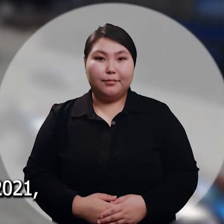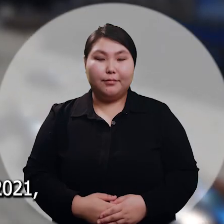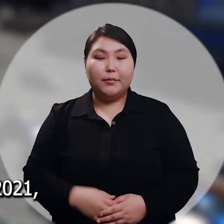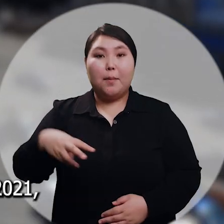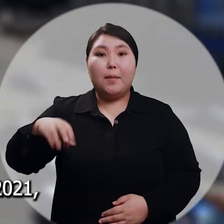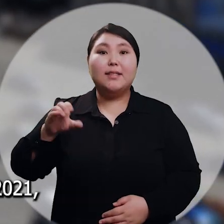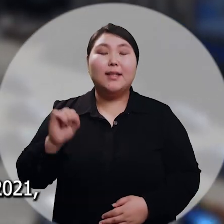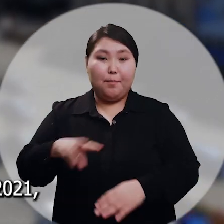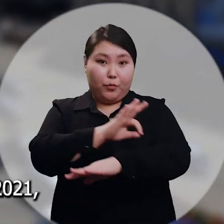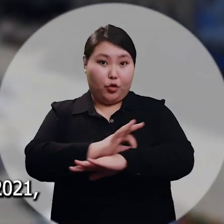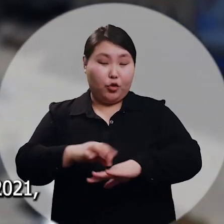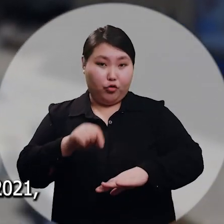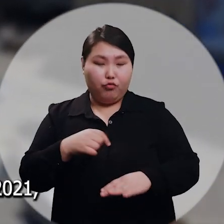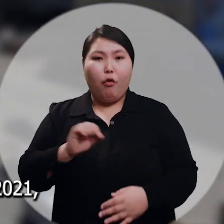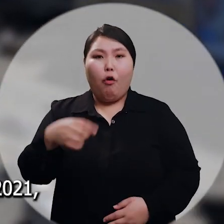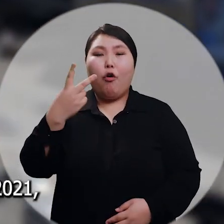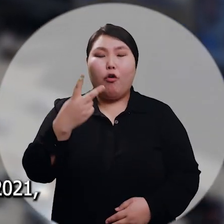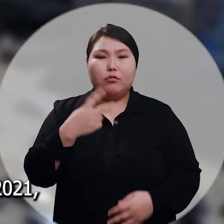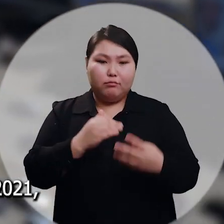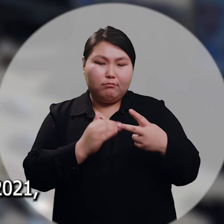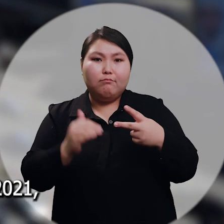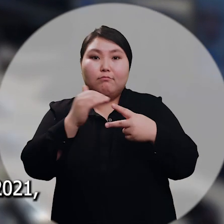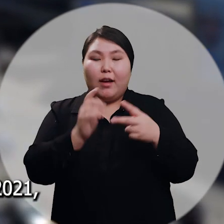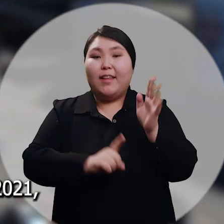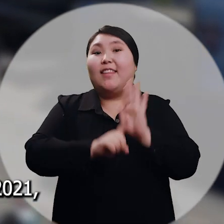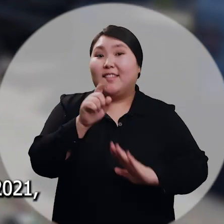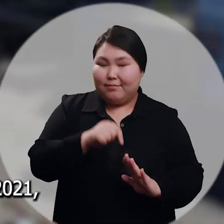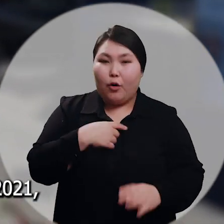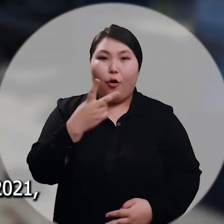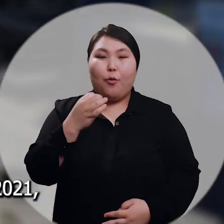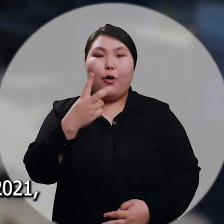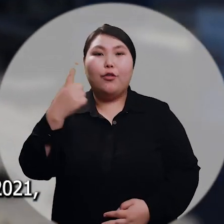ད ཙ .